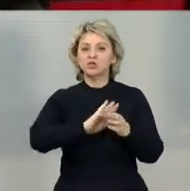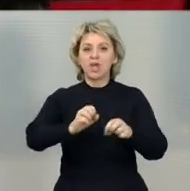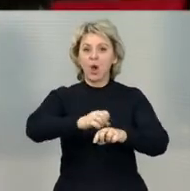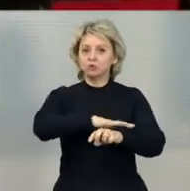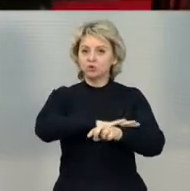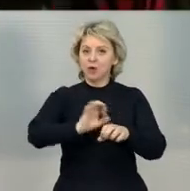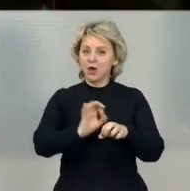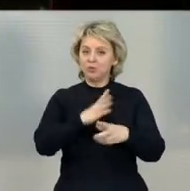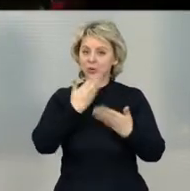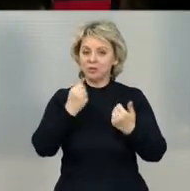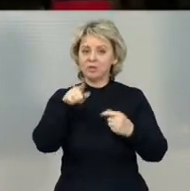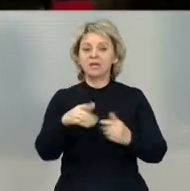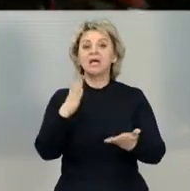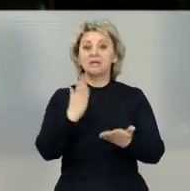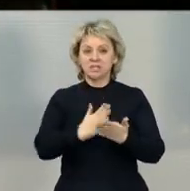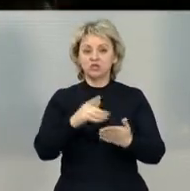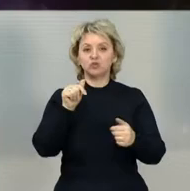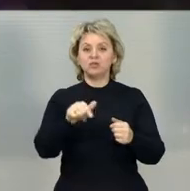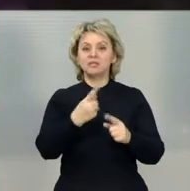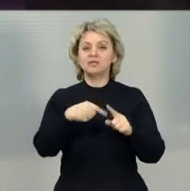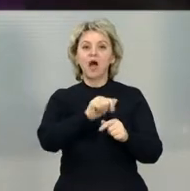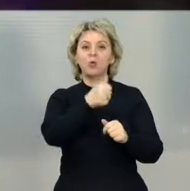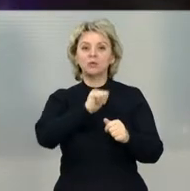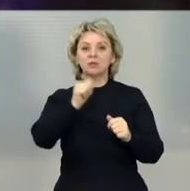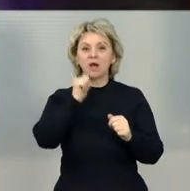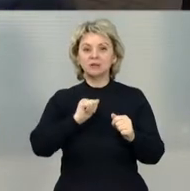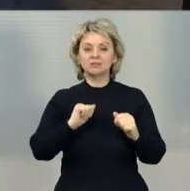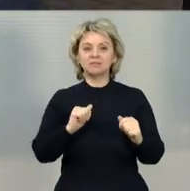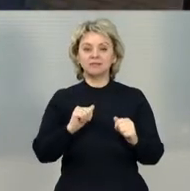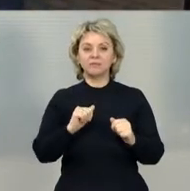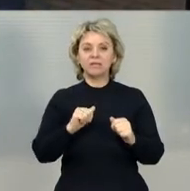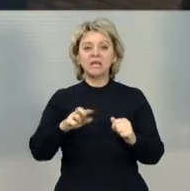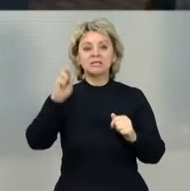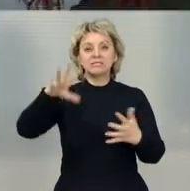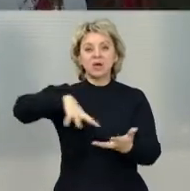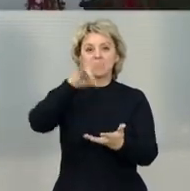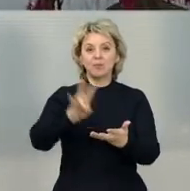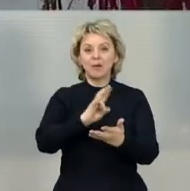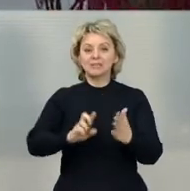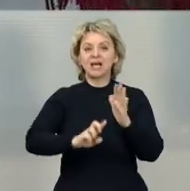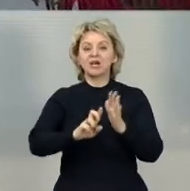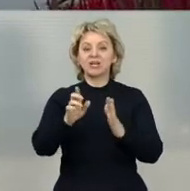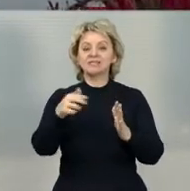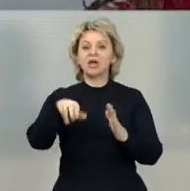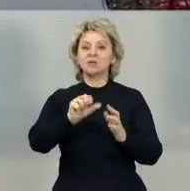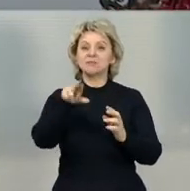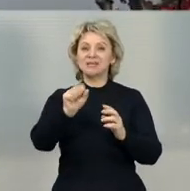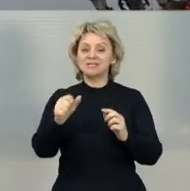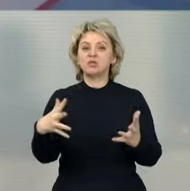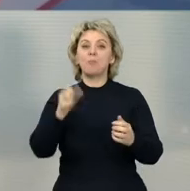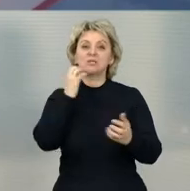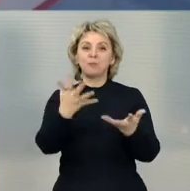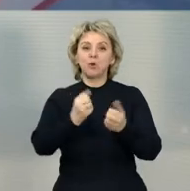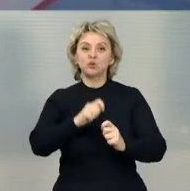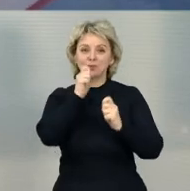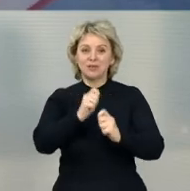обжигают. Значит, есть какое-то таинство. Царь Пасха в храме Христа Спасителя. Москвичи получили